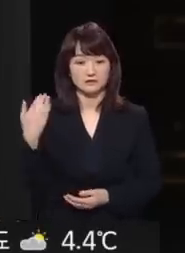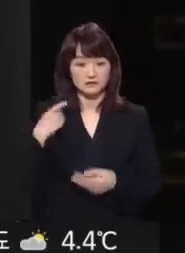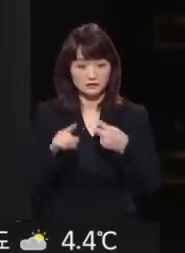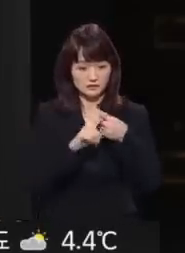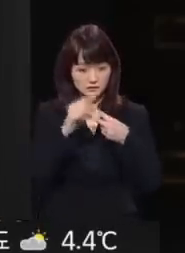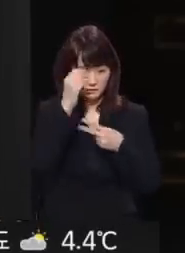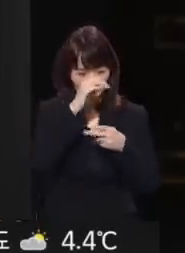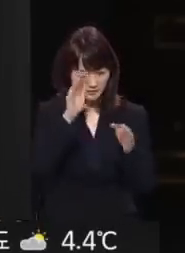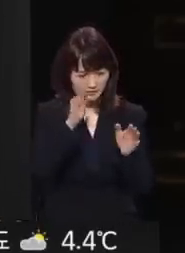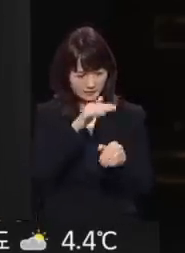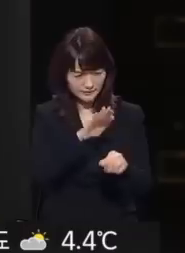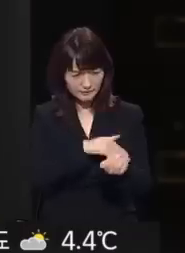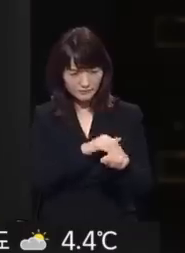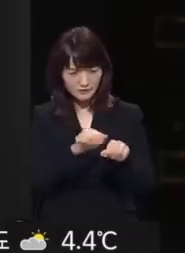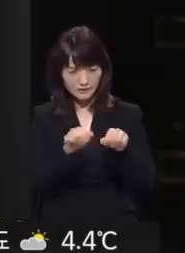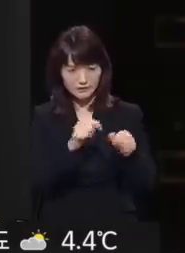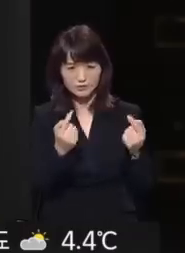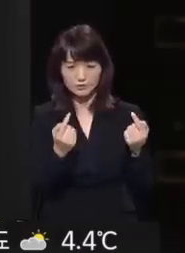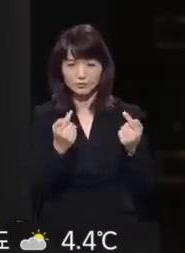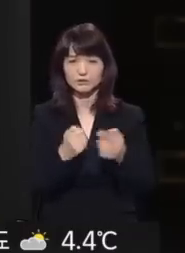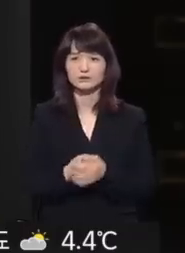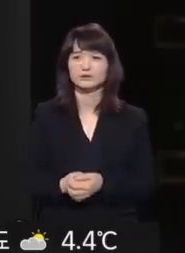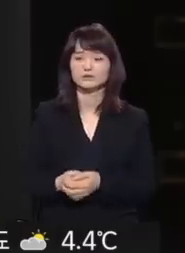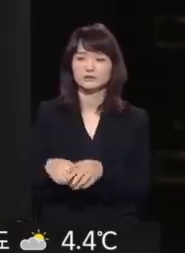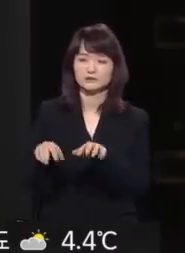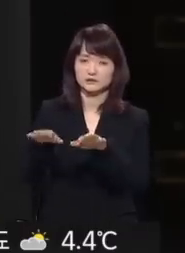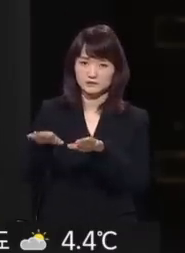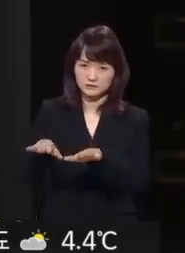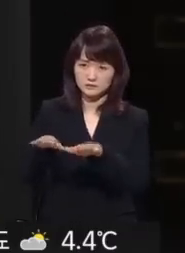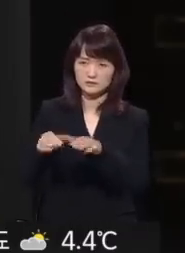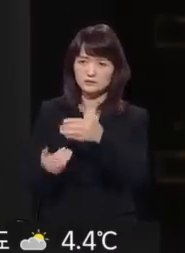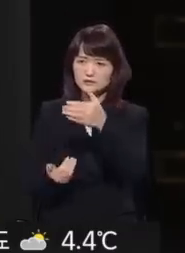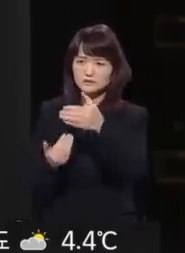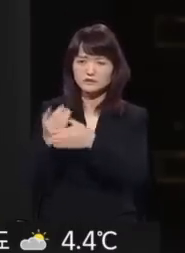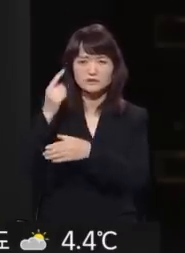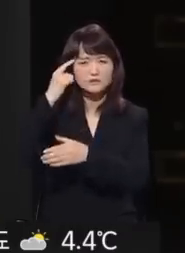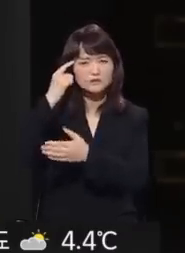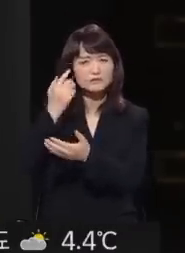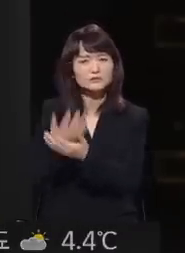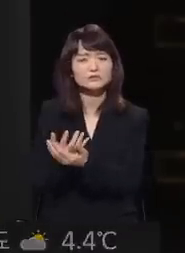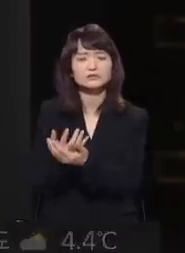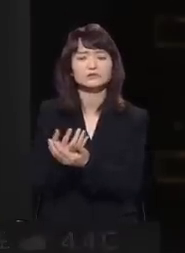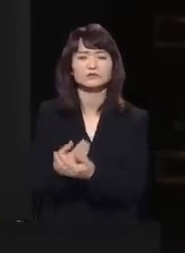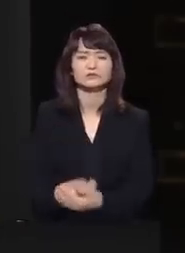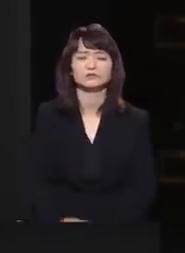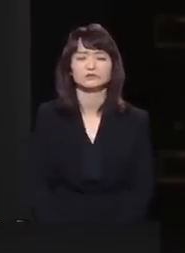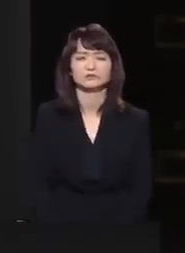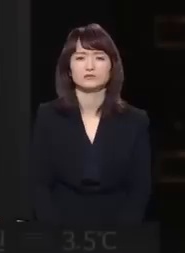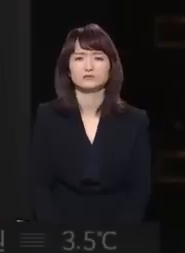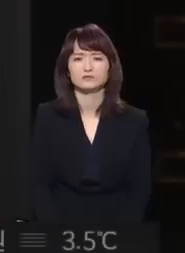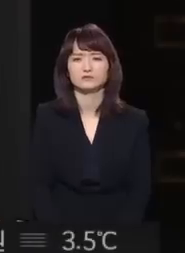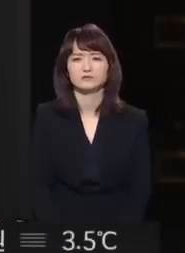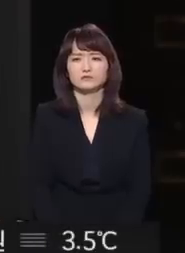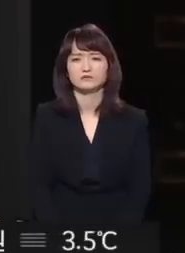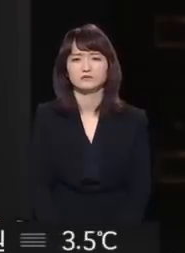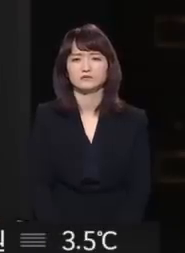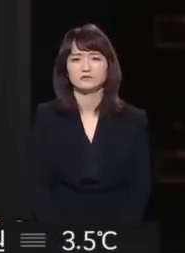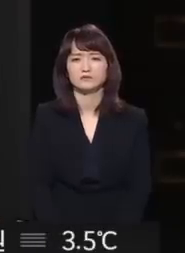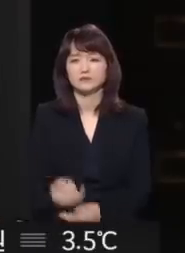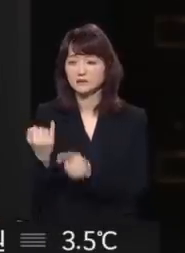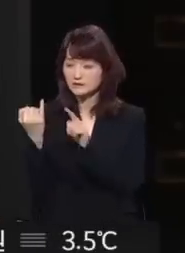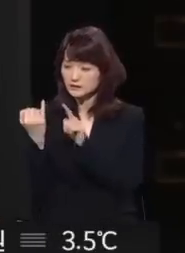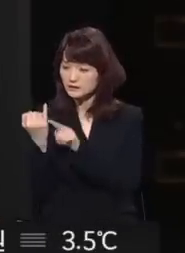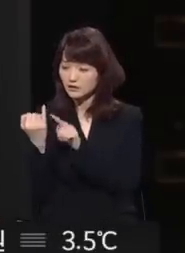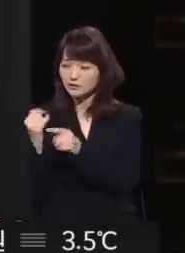청소년들의 비행 뭐 이런 사건보다 저는 솔직히 이번 일이 더 충격적이었는데 결국이 진정인